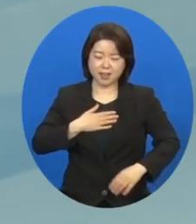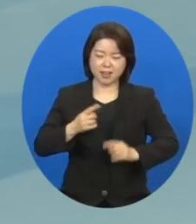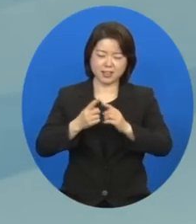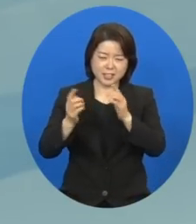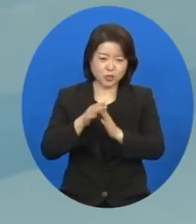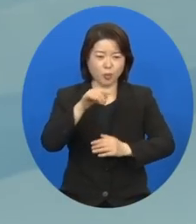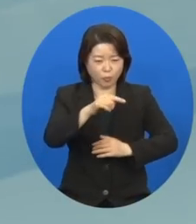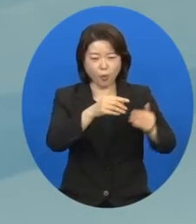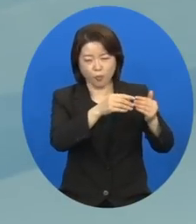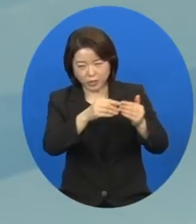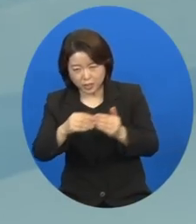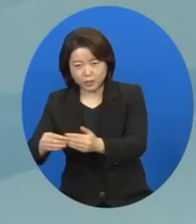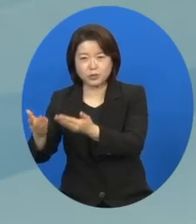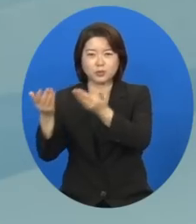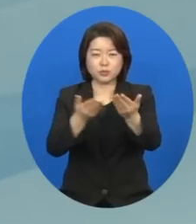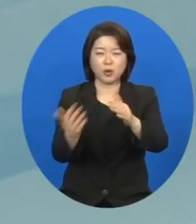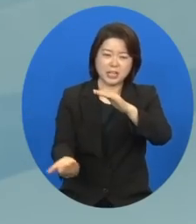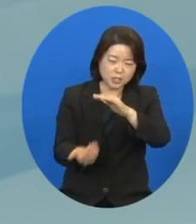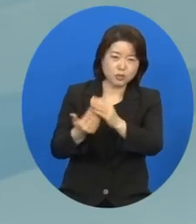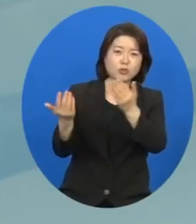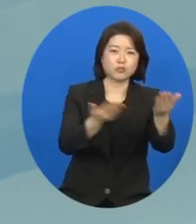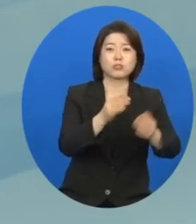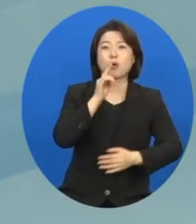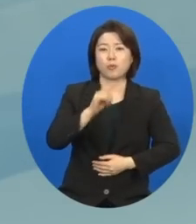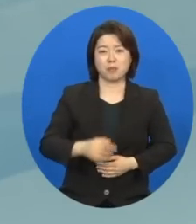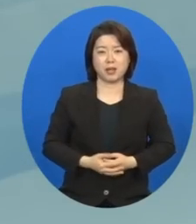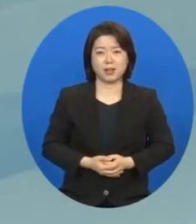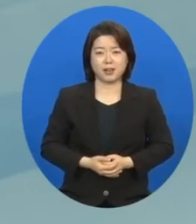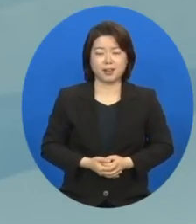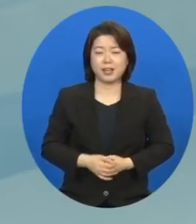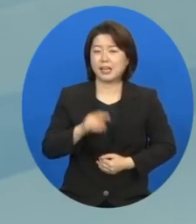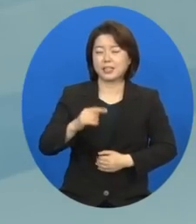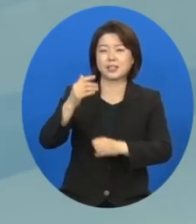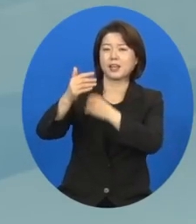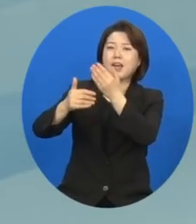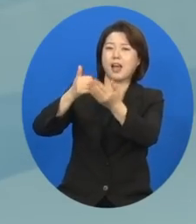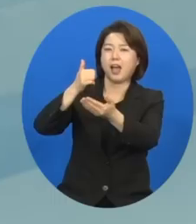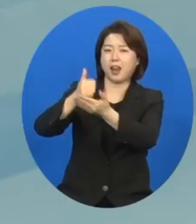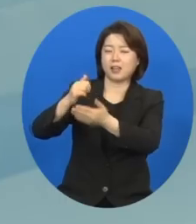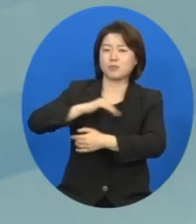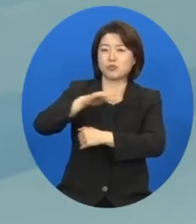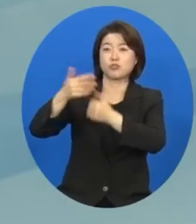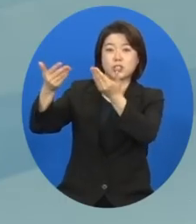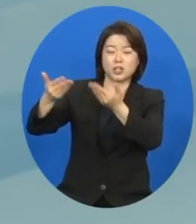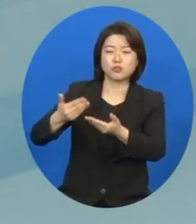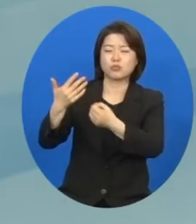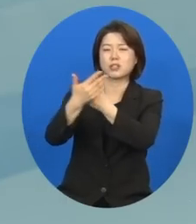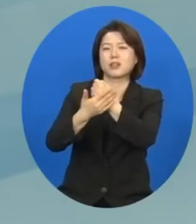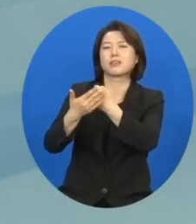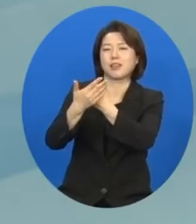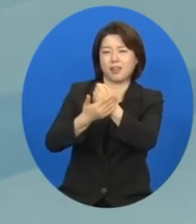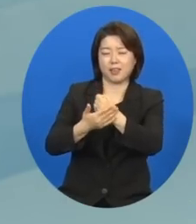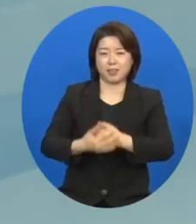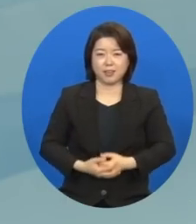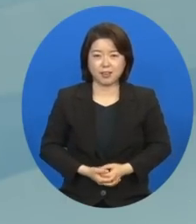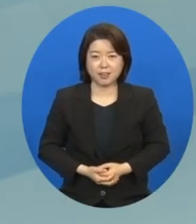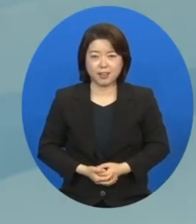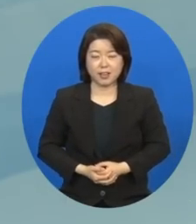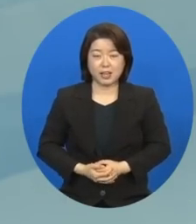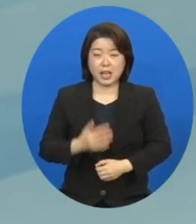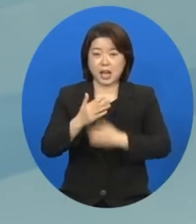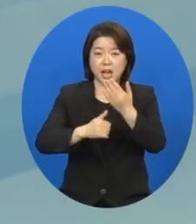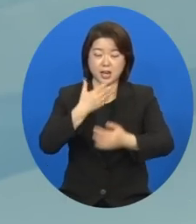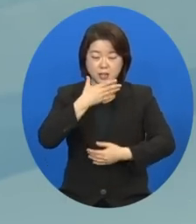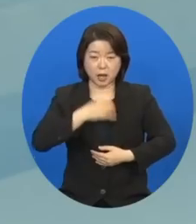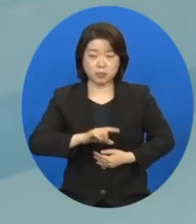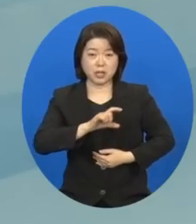이룰 것이라고 말씀합니다. 믿으십니까? 이것이 하나님에게, 하나님께서 우리에게 주시는 은혜예요. 하나님께서 아브라함을